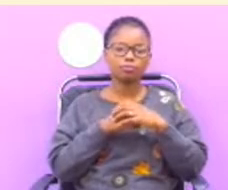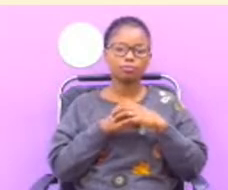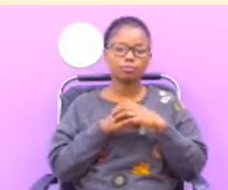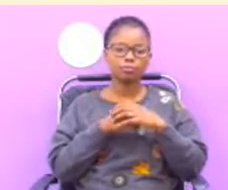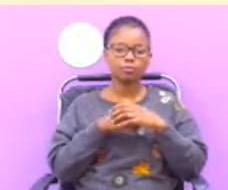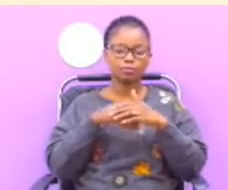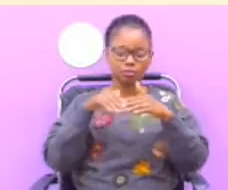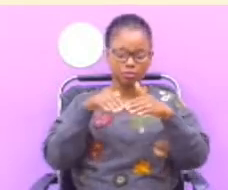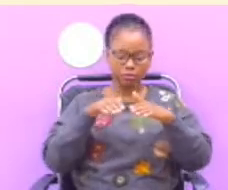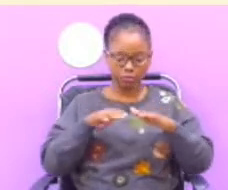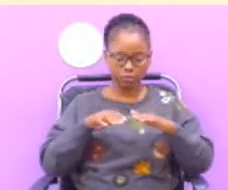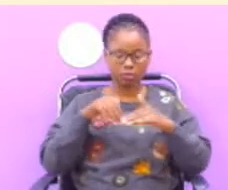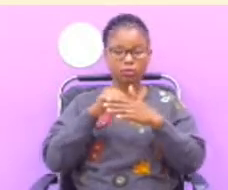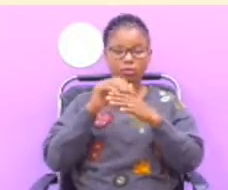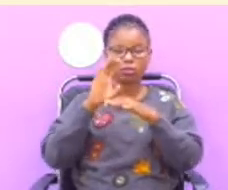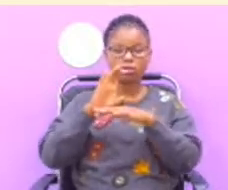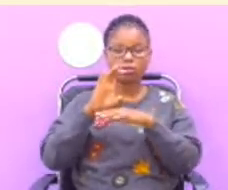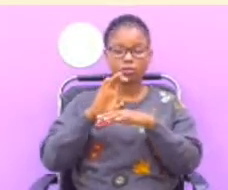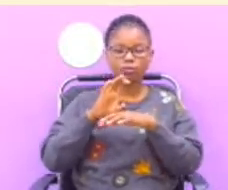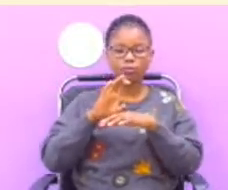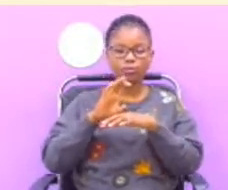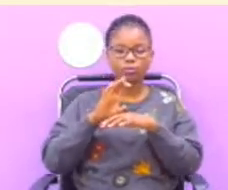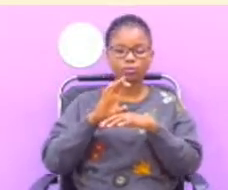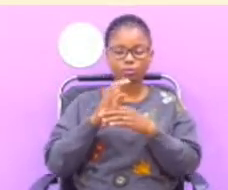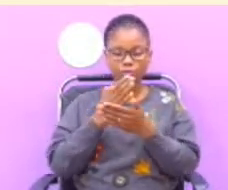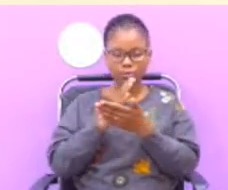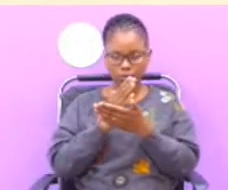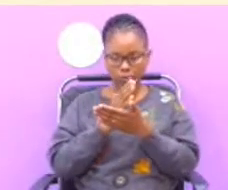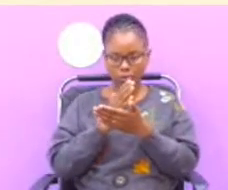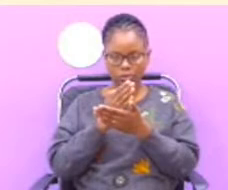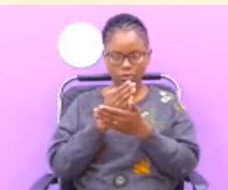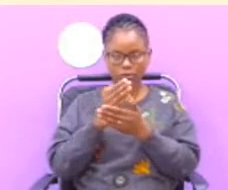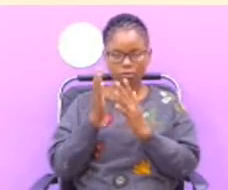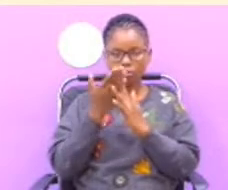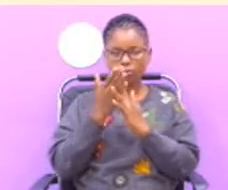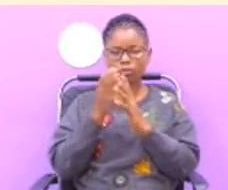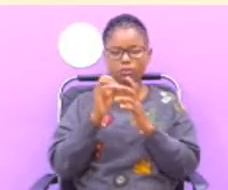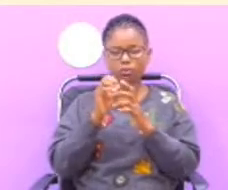ũthikwo kanitha hau gatagatĩ kĩgongona-inĩ